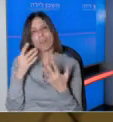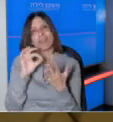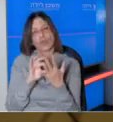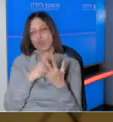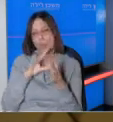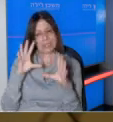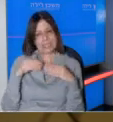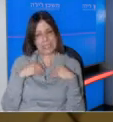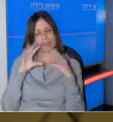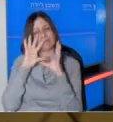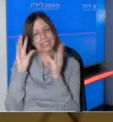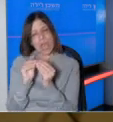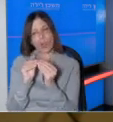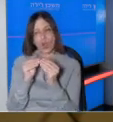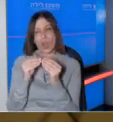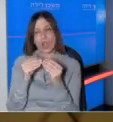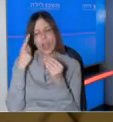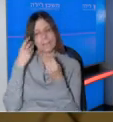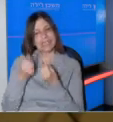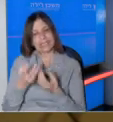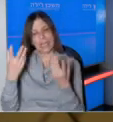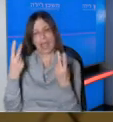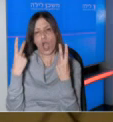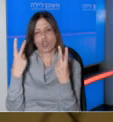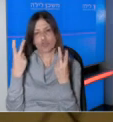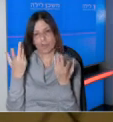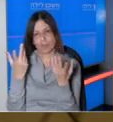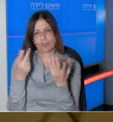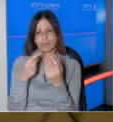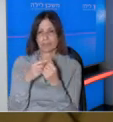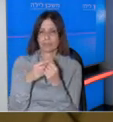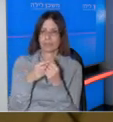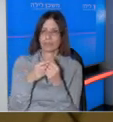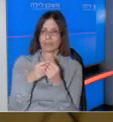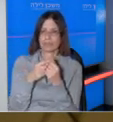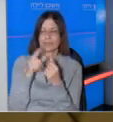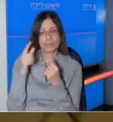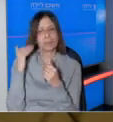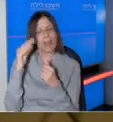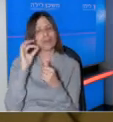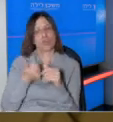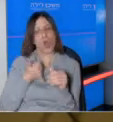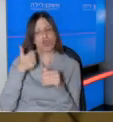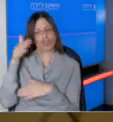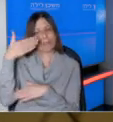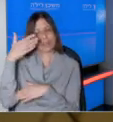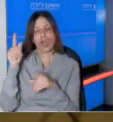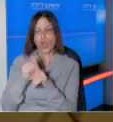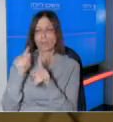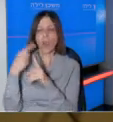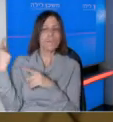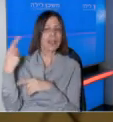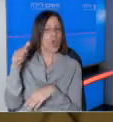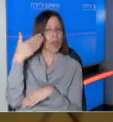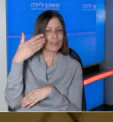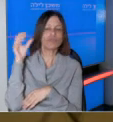אבל בסך הכל המסרים חשובים שהועברו, וחשוב שזה יגיע ברמה של ראש המדינה. כמו שקוראים בכל המדינות, אנחנו רואים